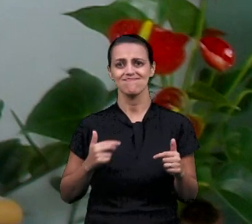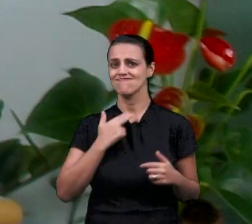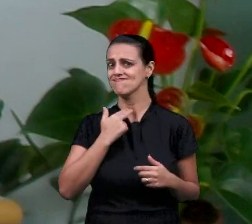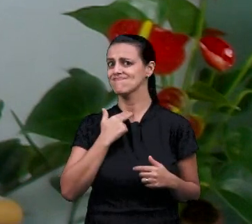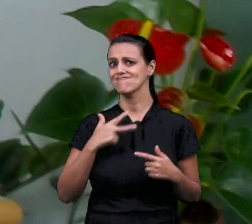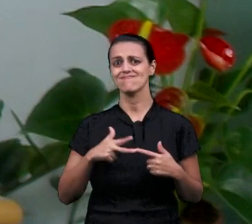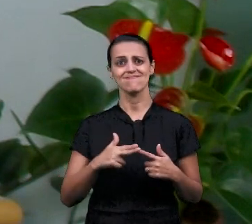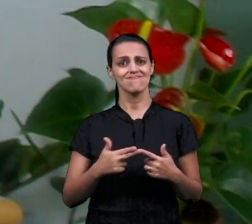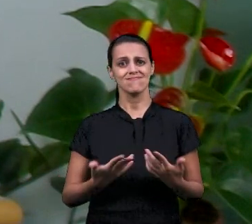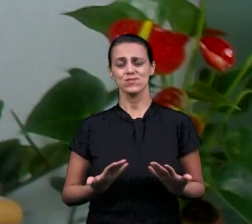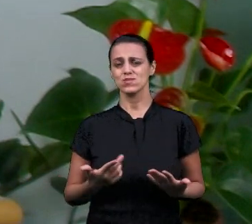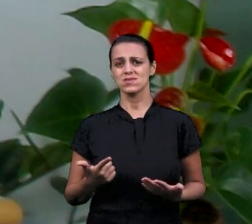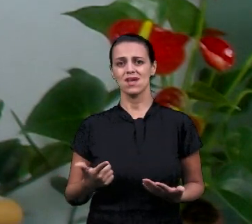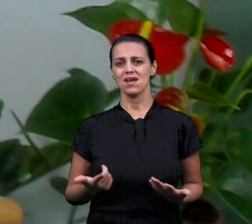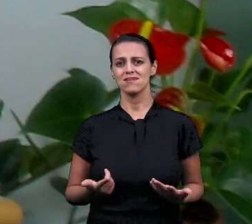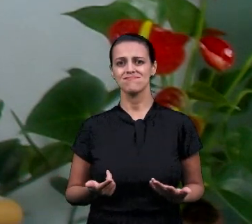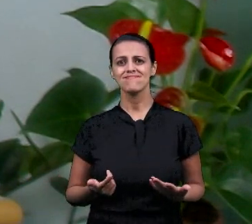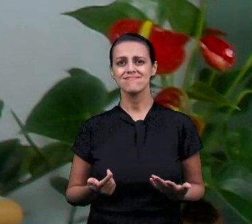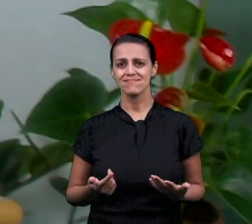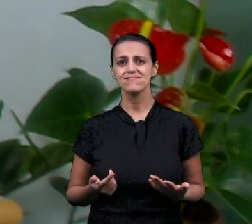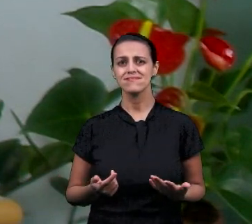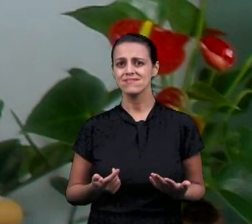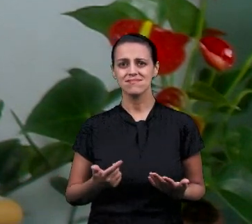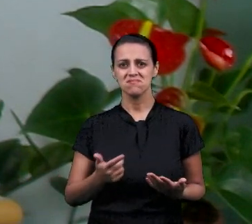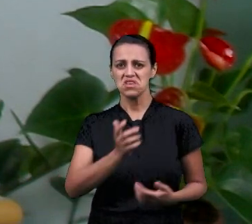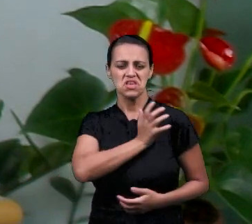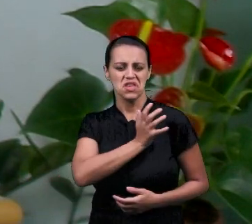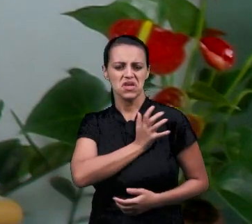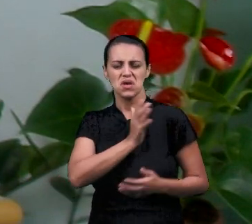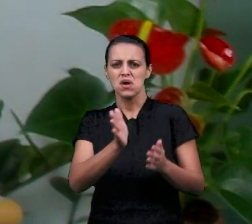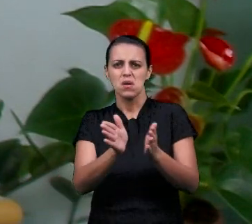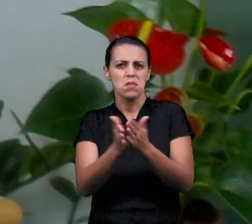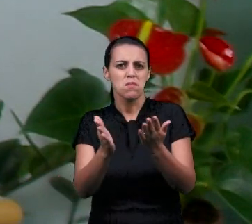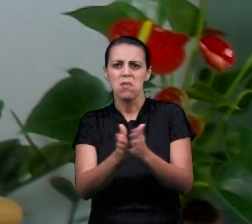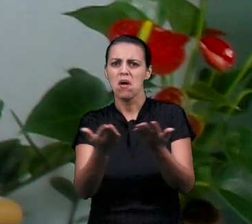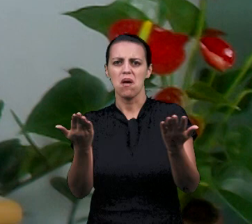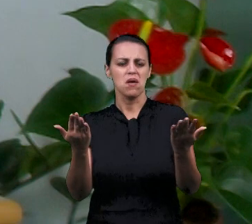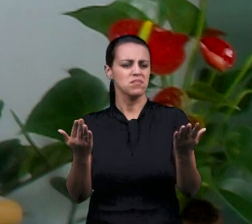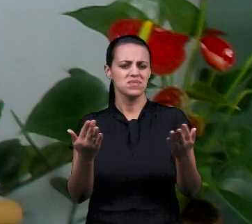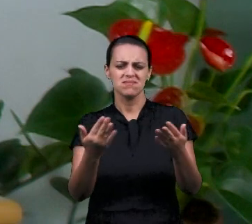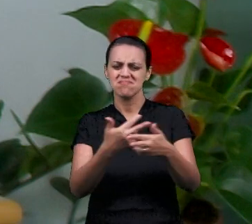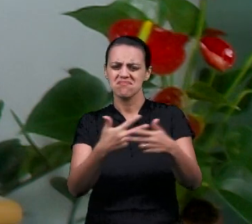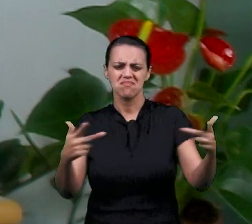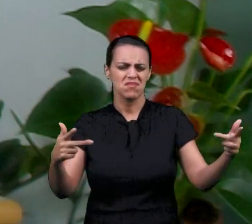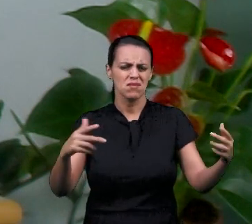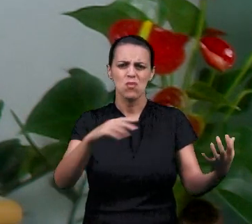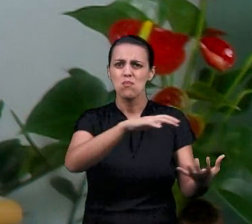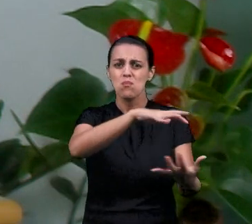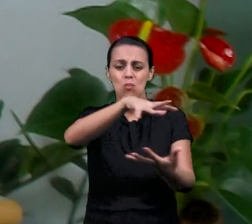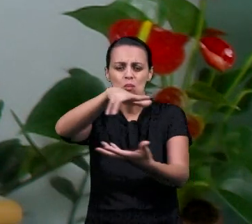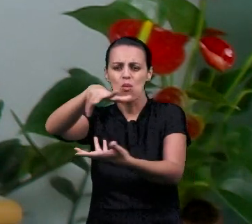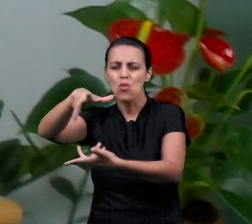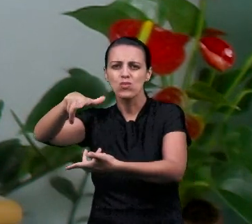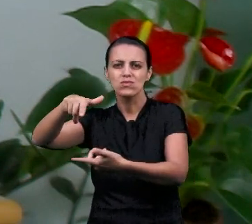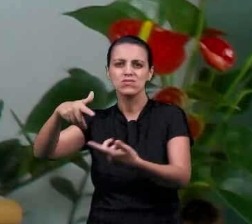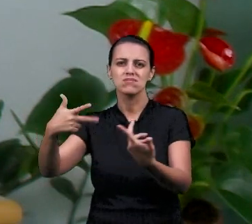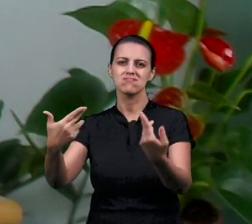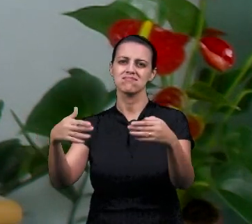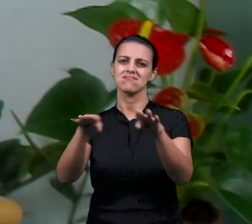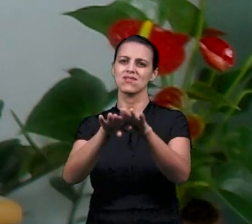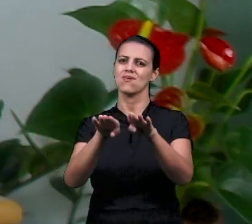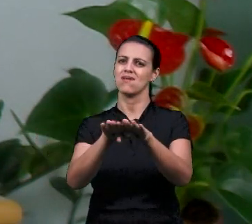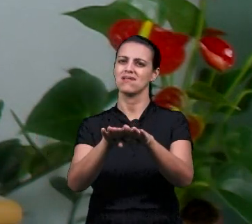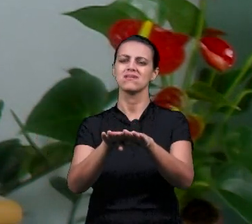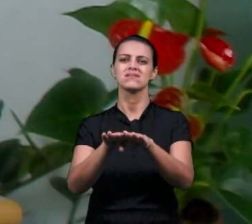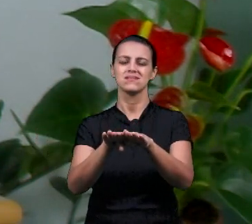remède, ni pour riches, ni pour les pauvres, ni des races, des nations. Tout le monde est concerné